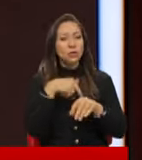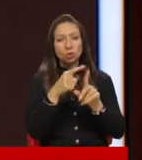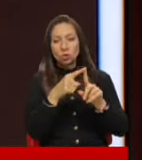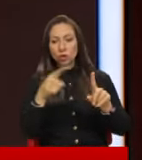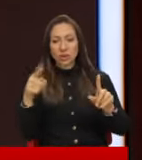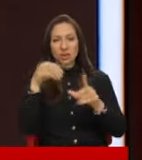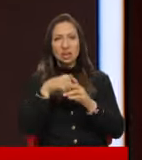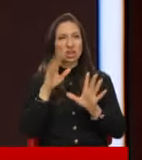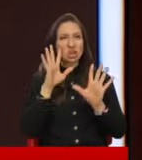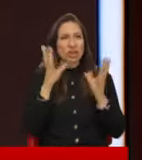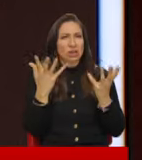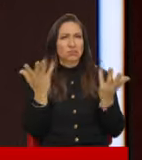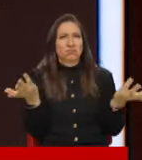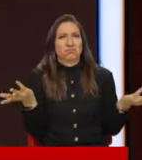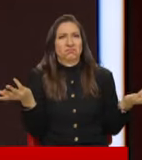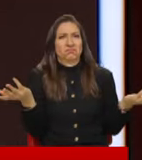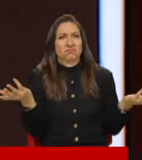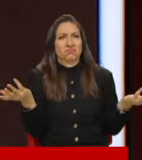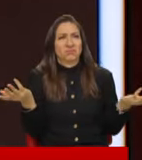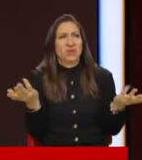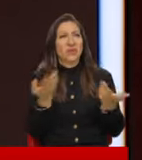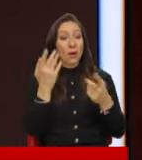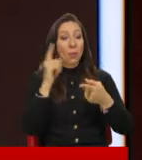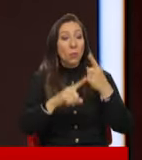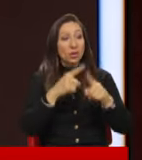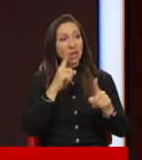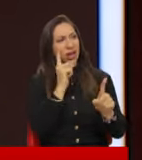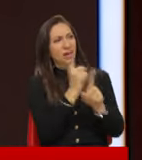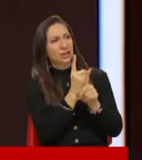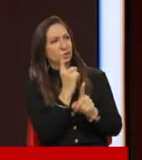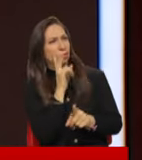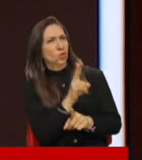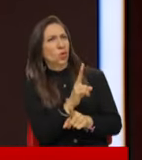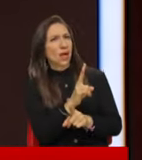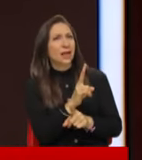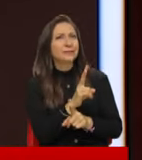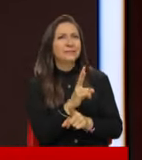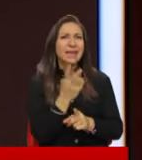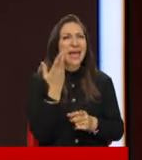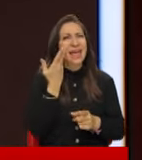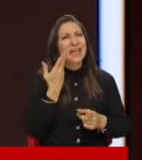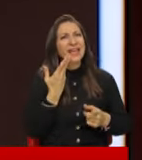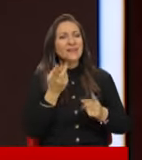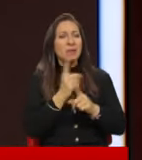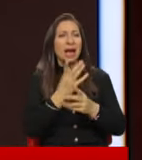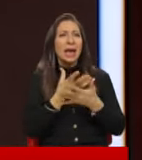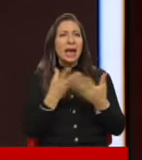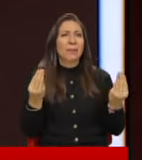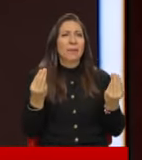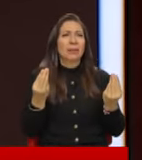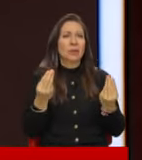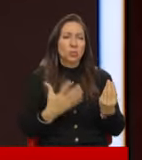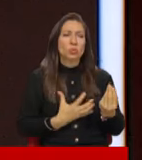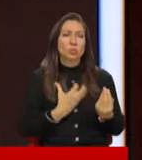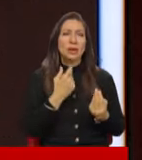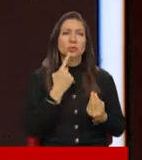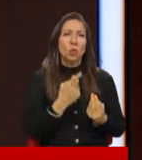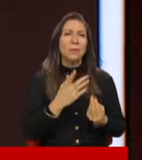içerisindeki şaşkınlıklarını ve siyasete karşı duyarlılıklarını biraz daha kaybettiklerini üzülerek